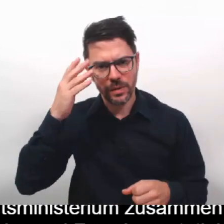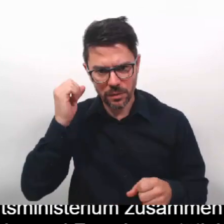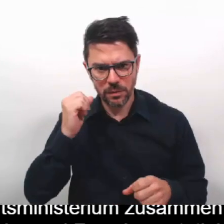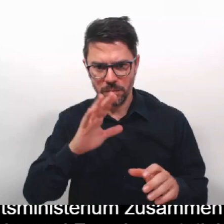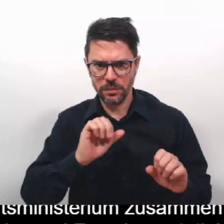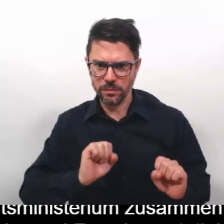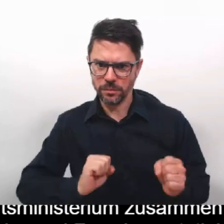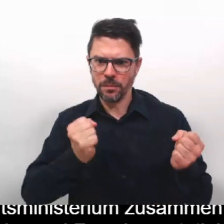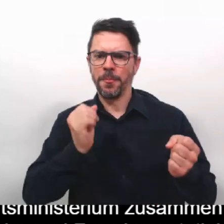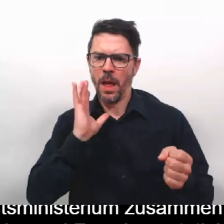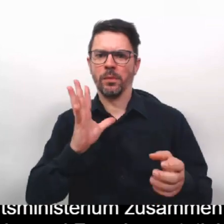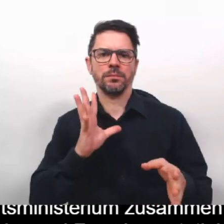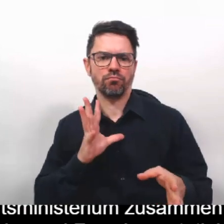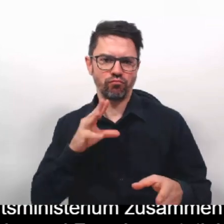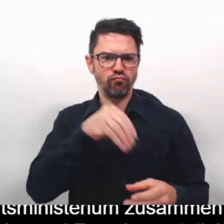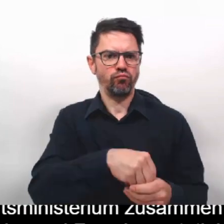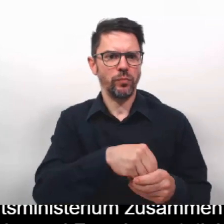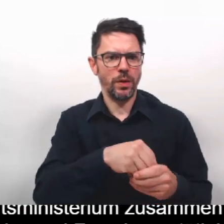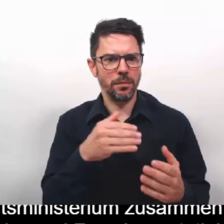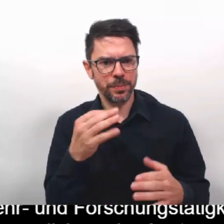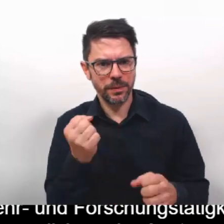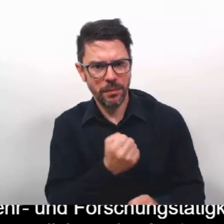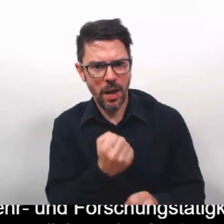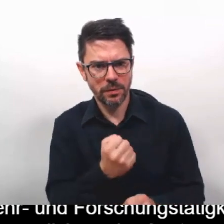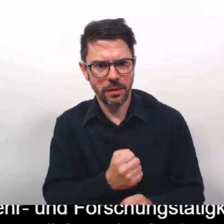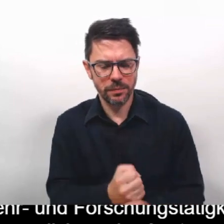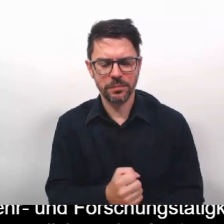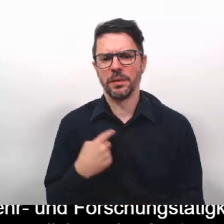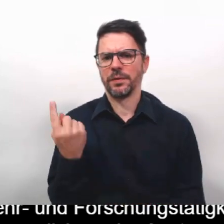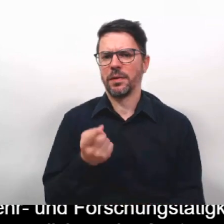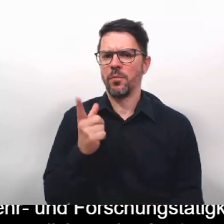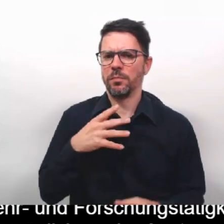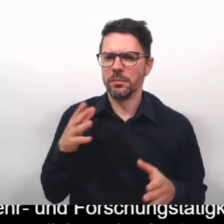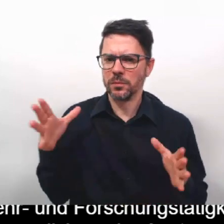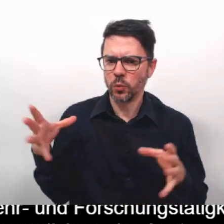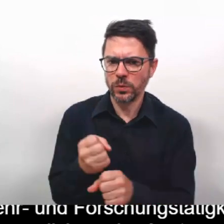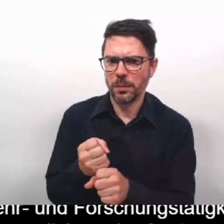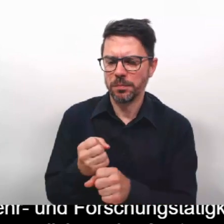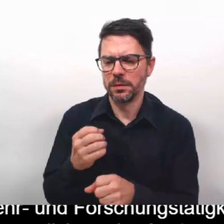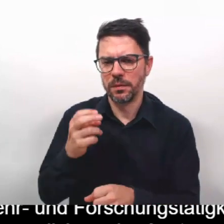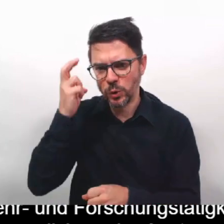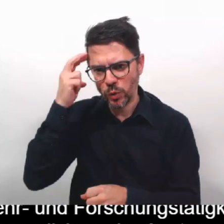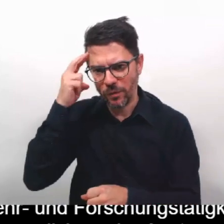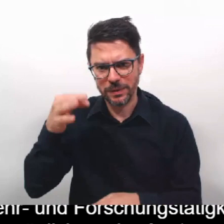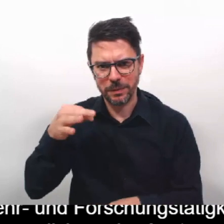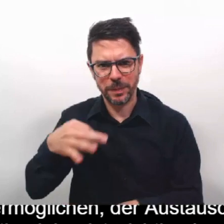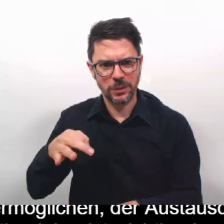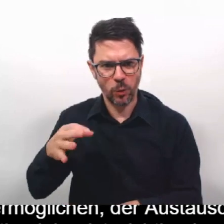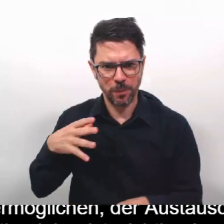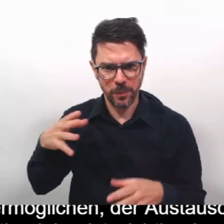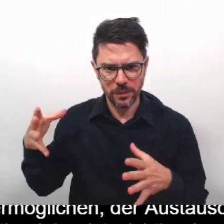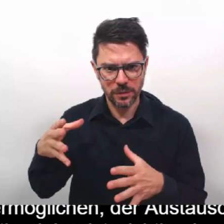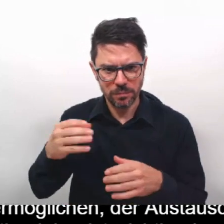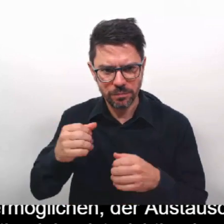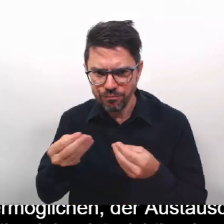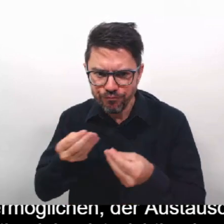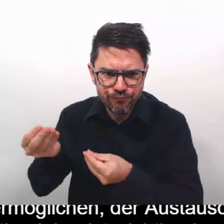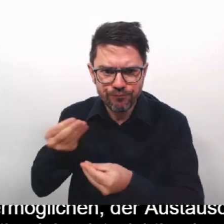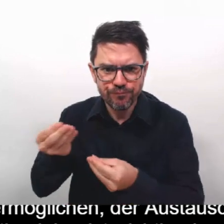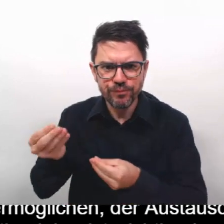natürlich sehr, sehr wichtig. Wir geben mehr Freiheiten und Freiräume bei der Einteilung der Lehre im Sinne eines Gesamtdeputats,